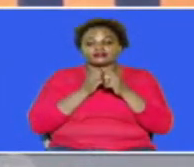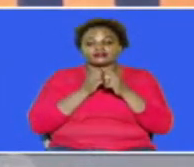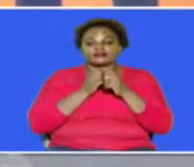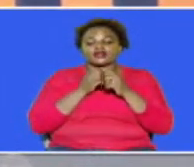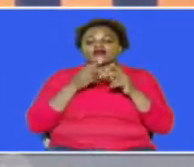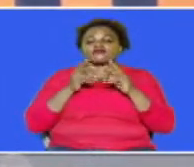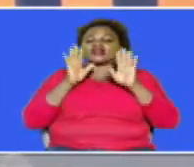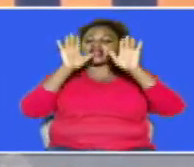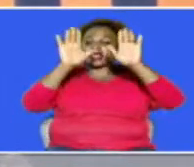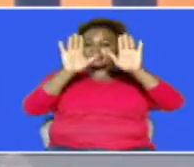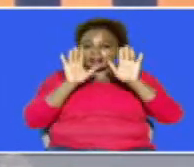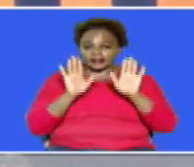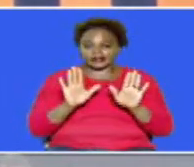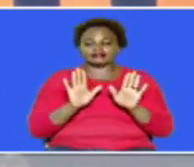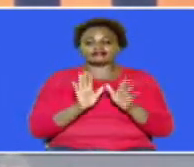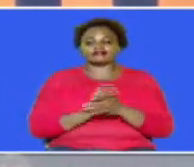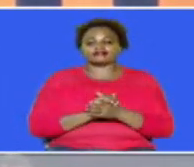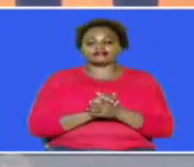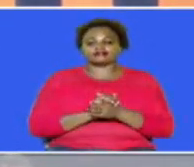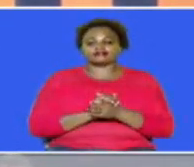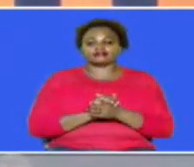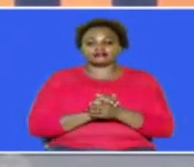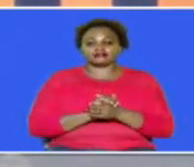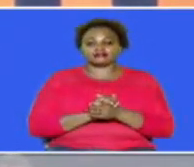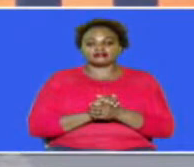is very important.